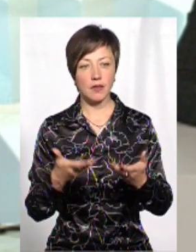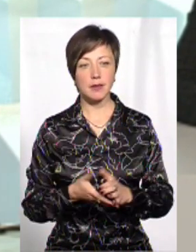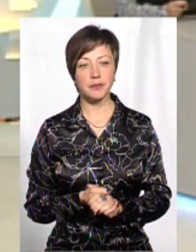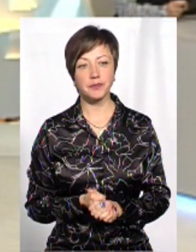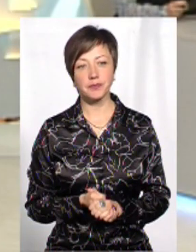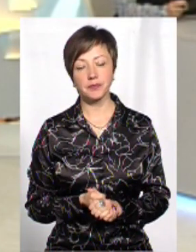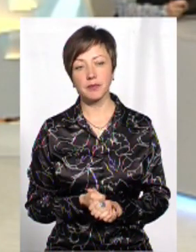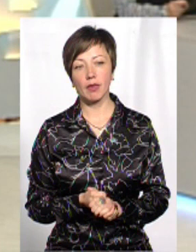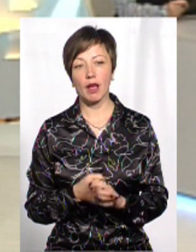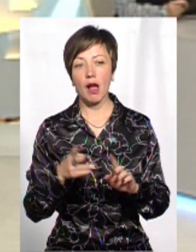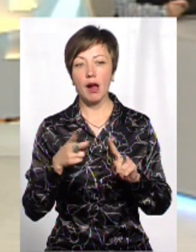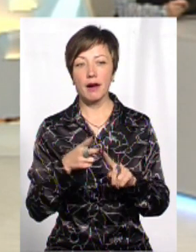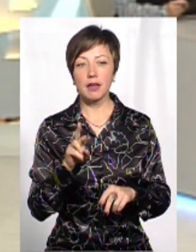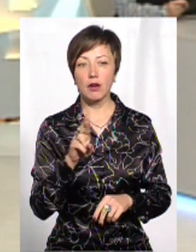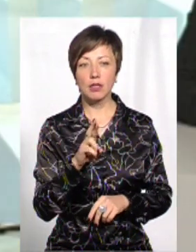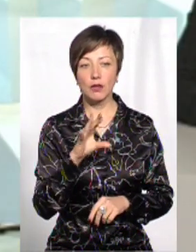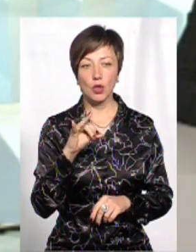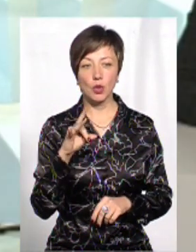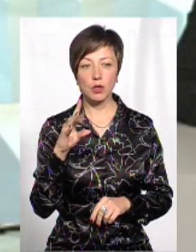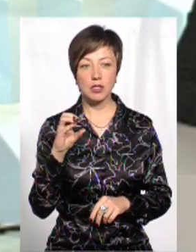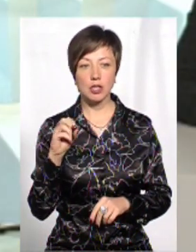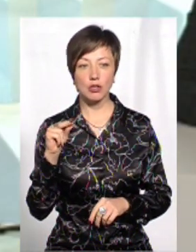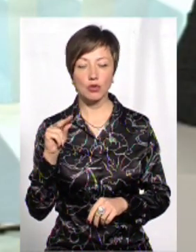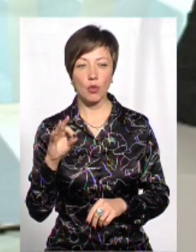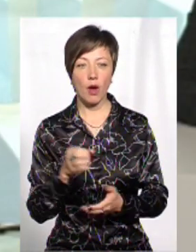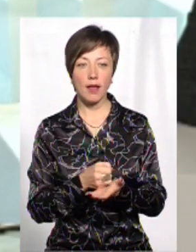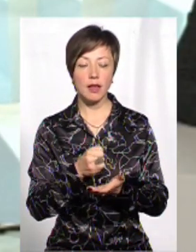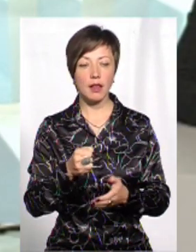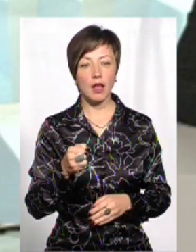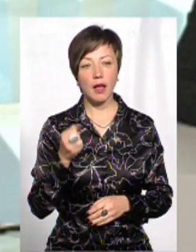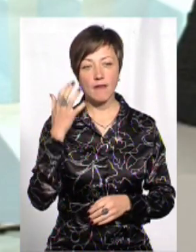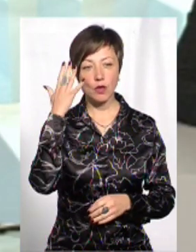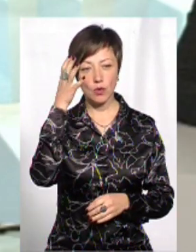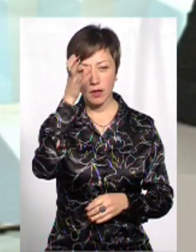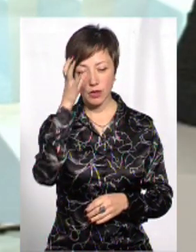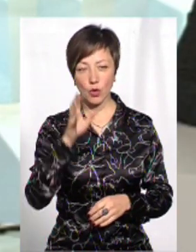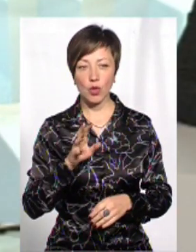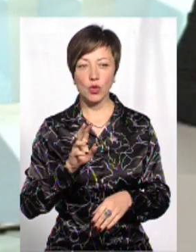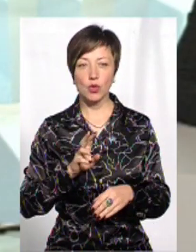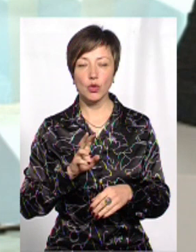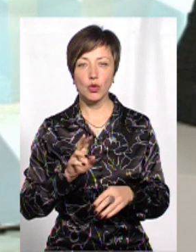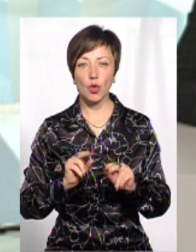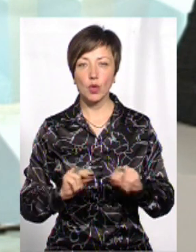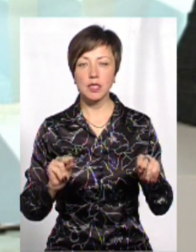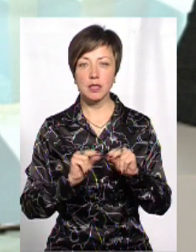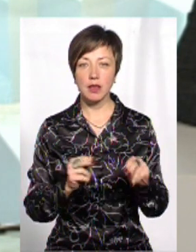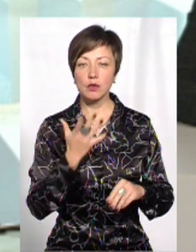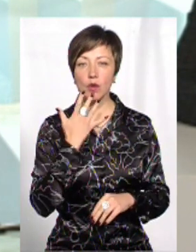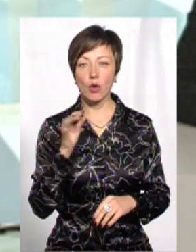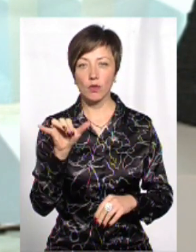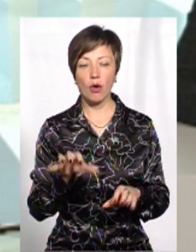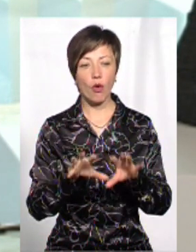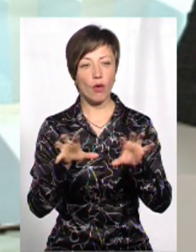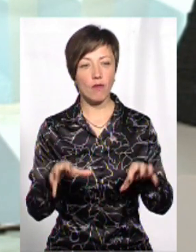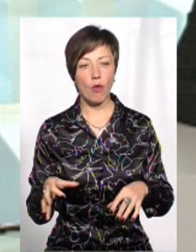пані Олено. Та Ярослав Юсечко, кандидат філософських наук, доцент Хмельницького національного університету,